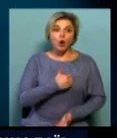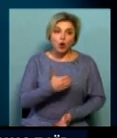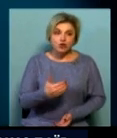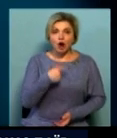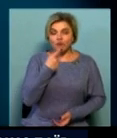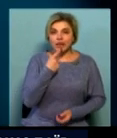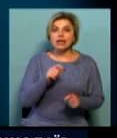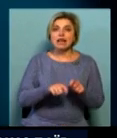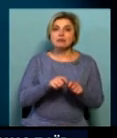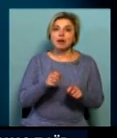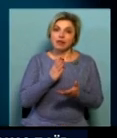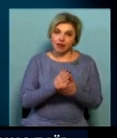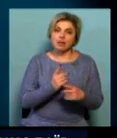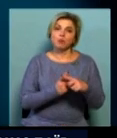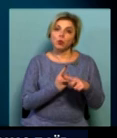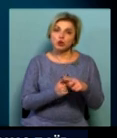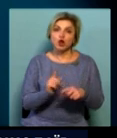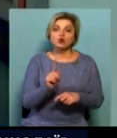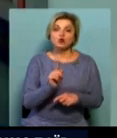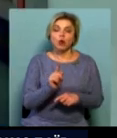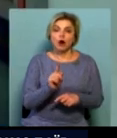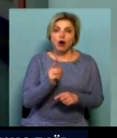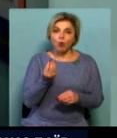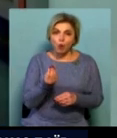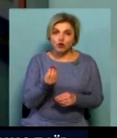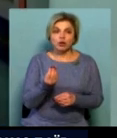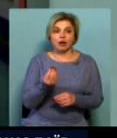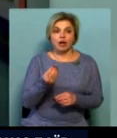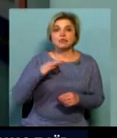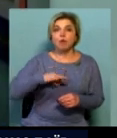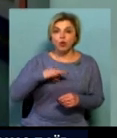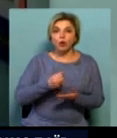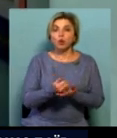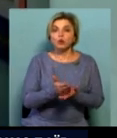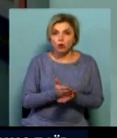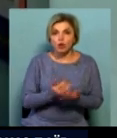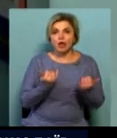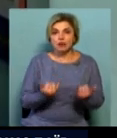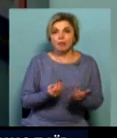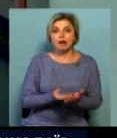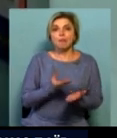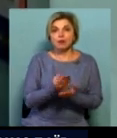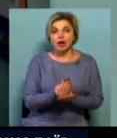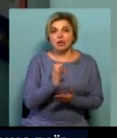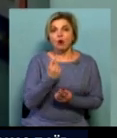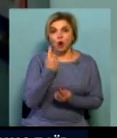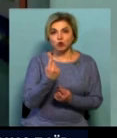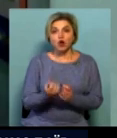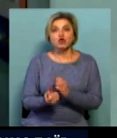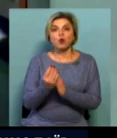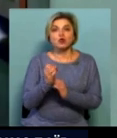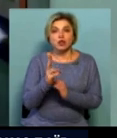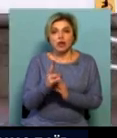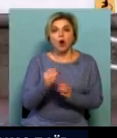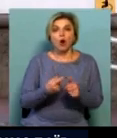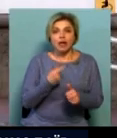відзначила експертка і плюси. Наприклад, той факт, що кошти постачальникам послуг відтепер сплачуватимуться з одного джерела і саме